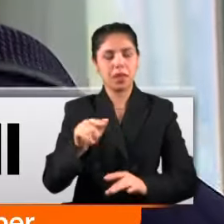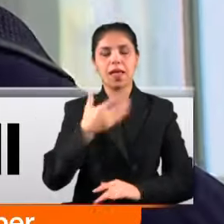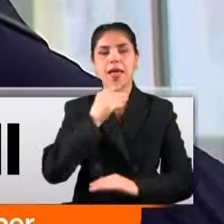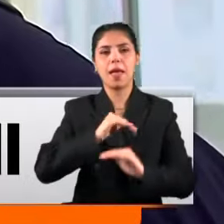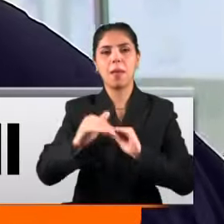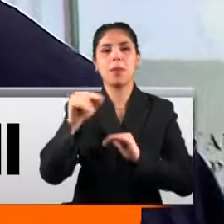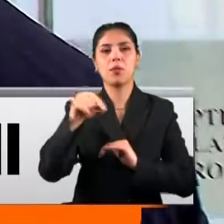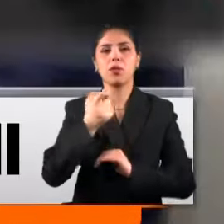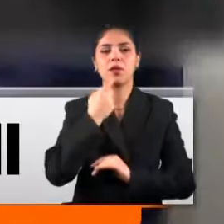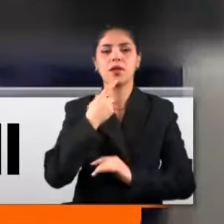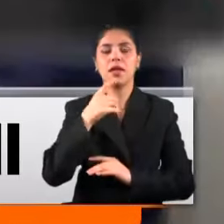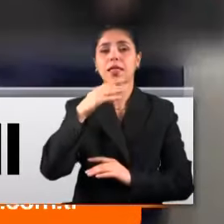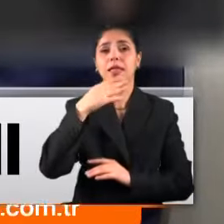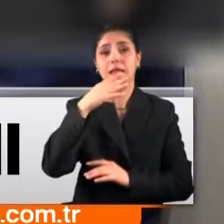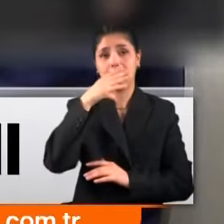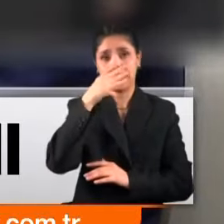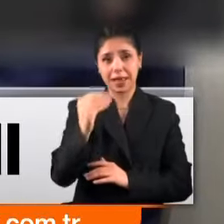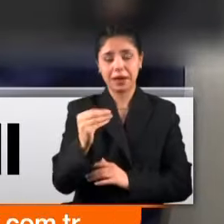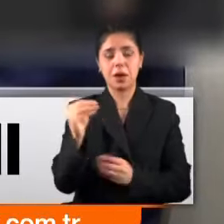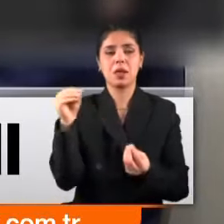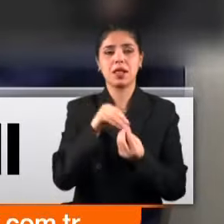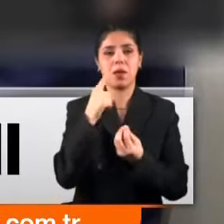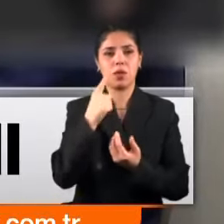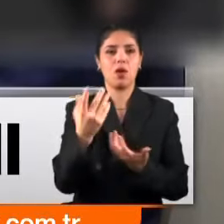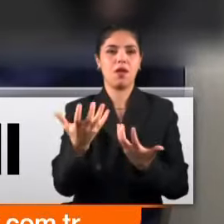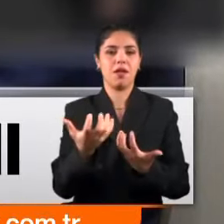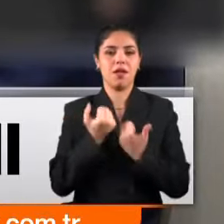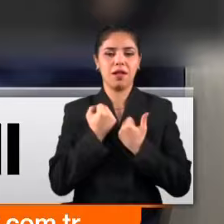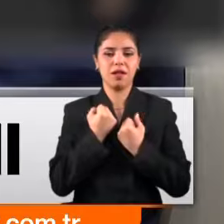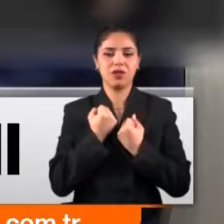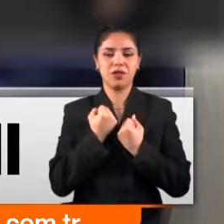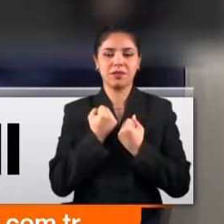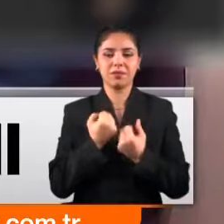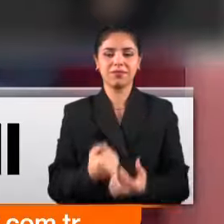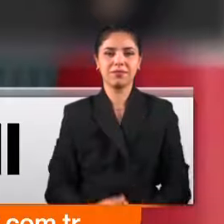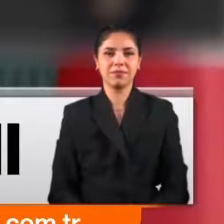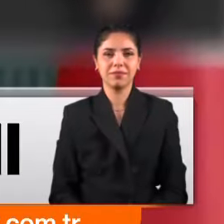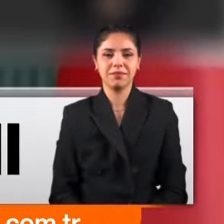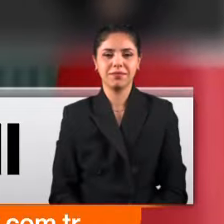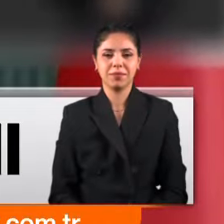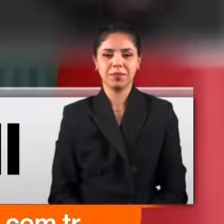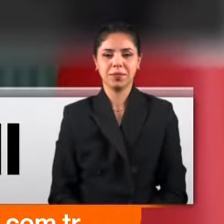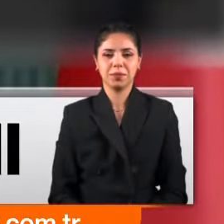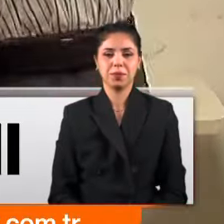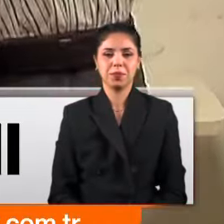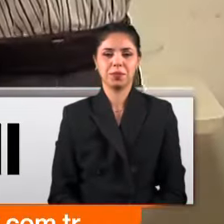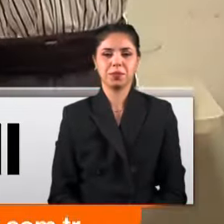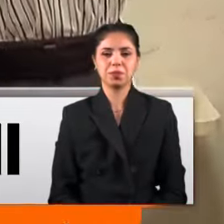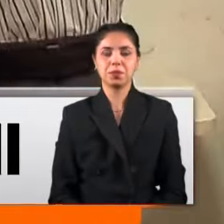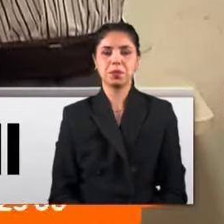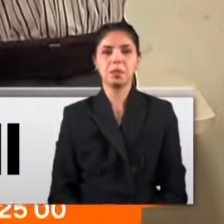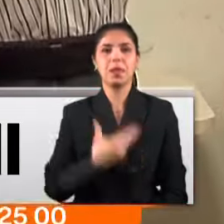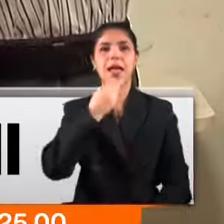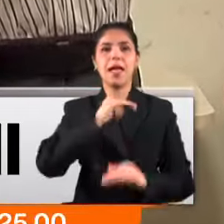ikramiyelerini zamlı alacak. 2024'ü emekliler yılı olarak ilan ediyoruz.